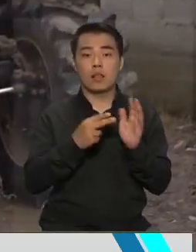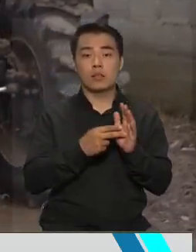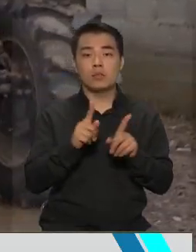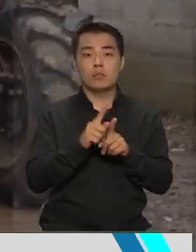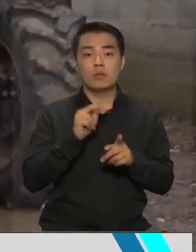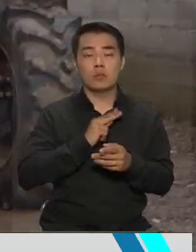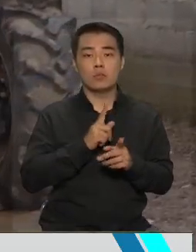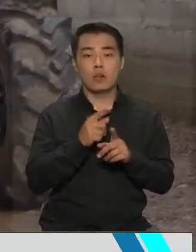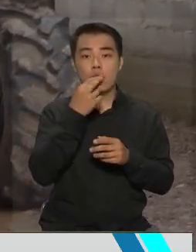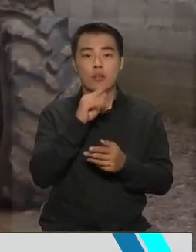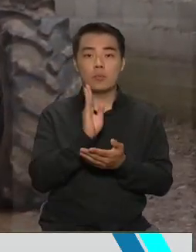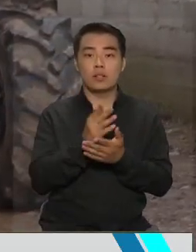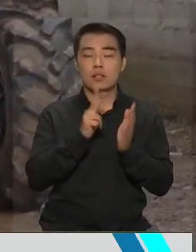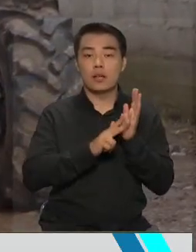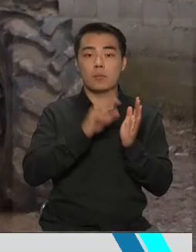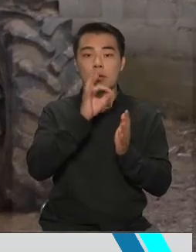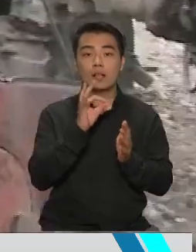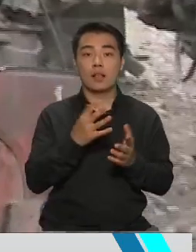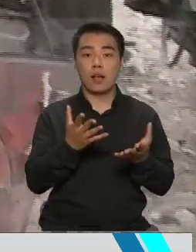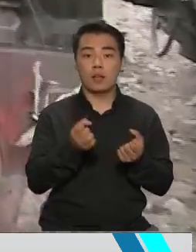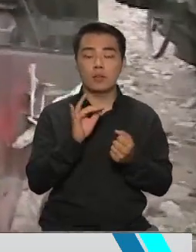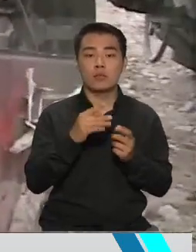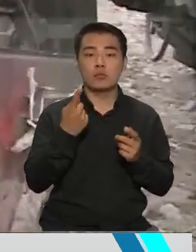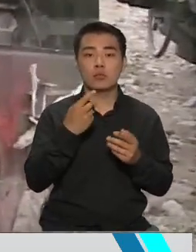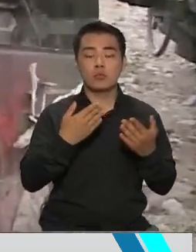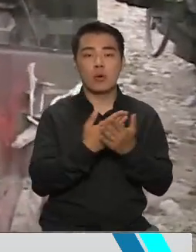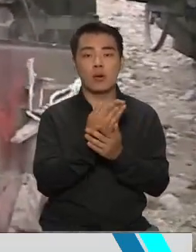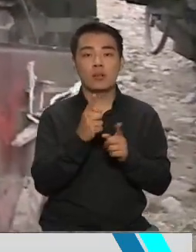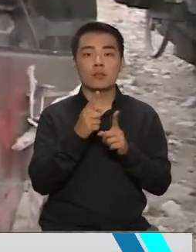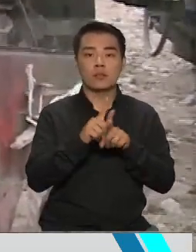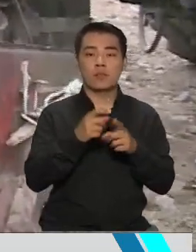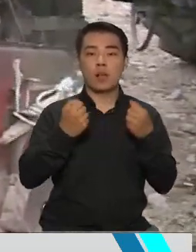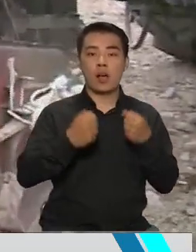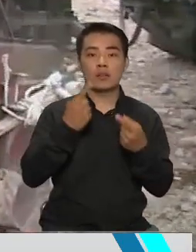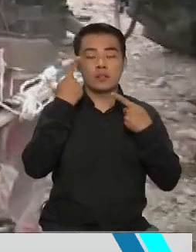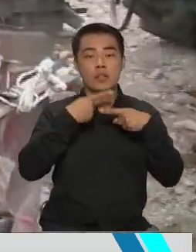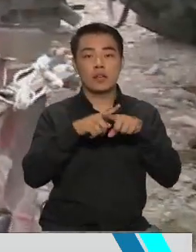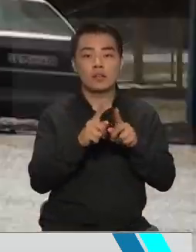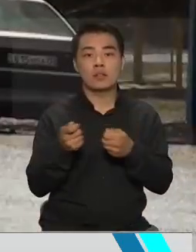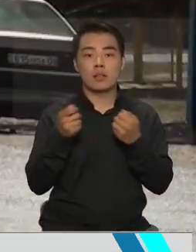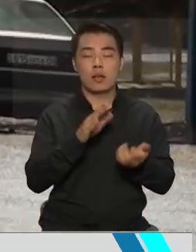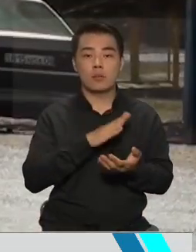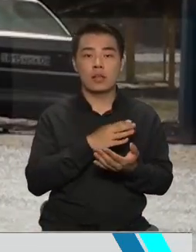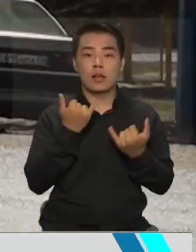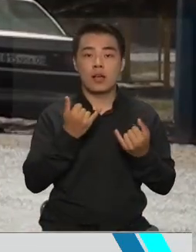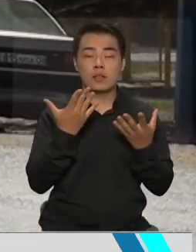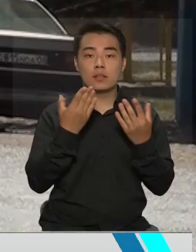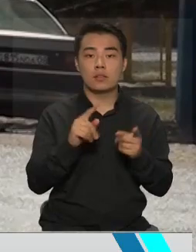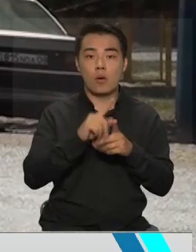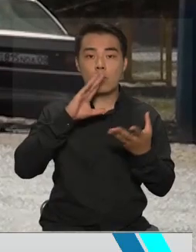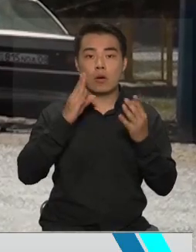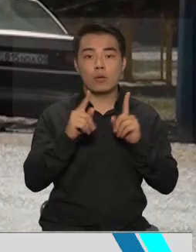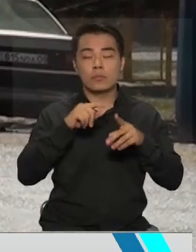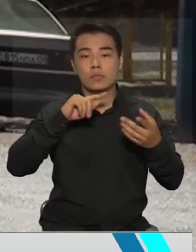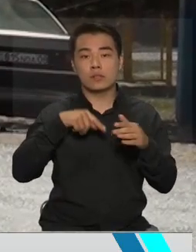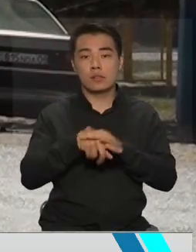орындаған. Егістік жерлердің 80% игеріліп, 100-ге жуық жаңа ауыл шаруашылығы техникалары әкелінді. Биыл алғаш рет ауданда 3 шаруашылық